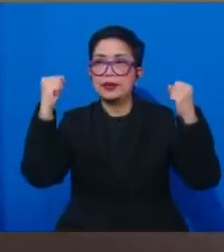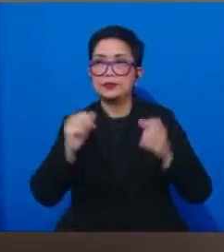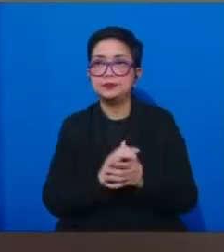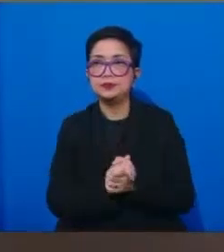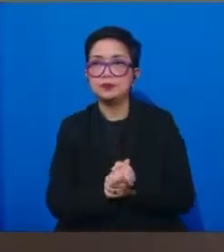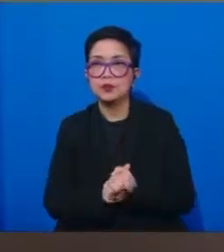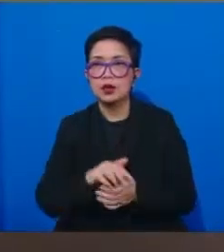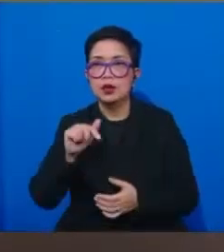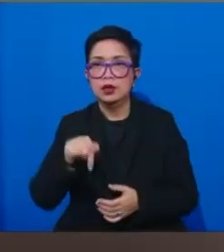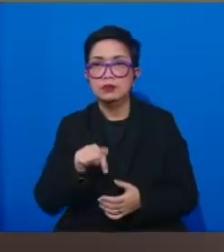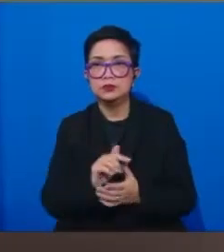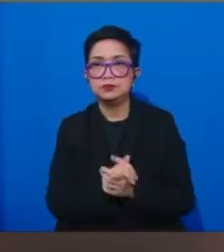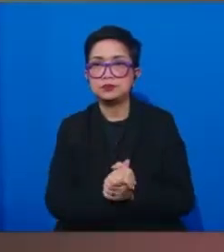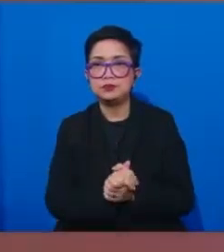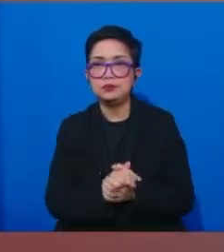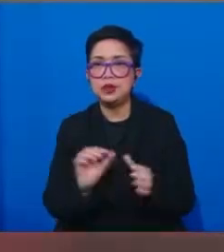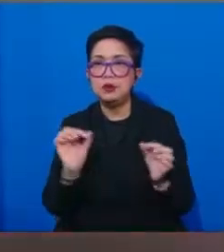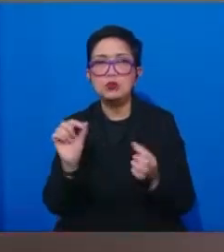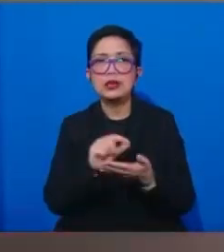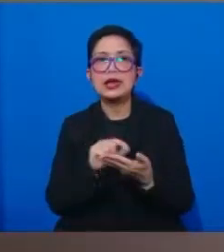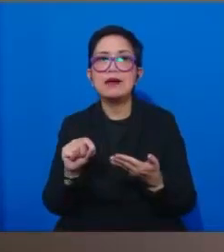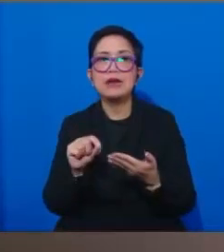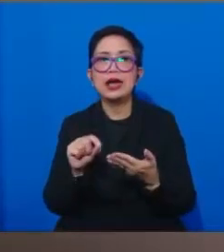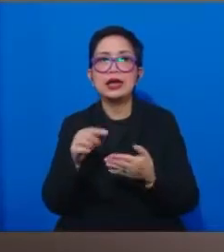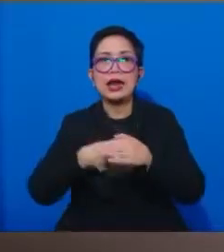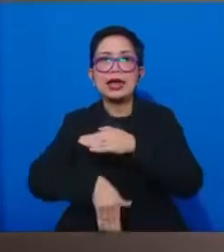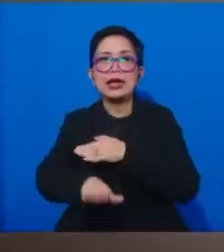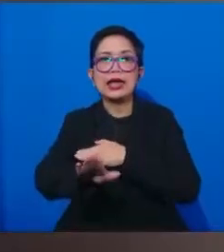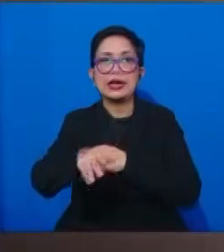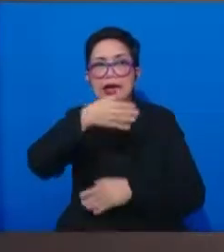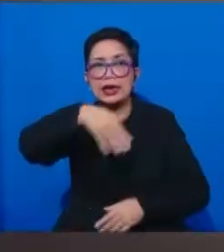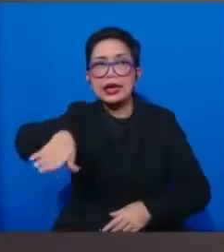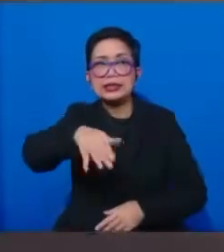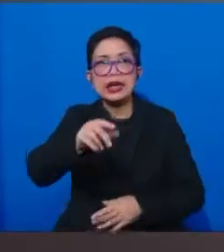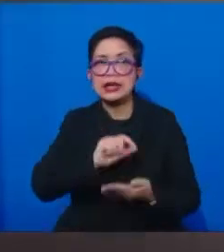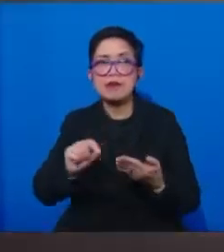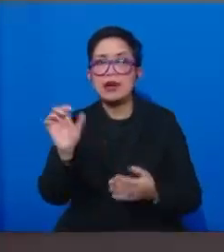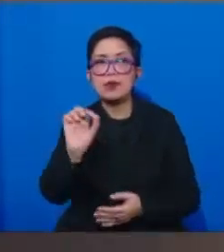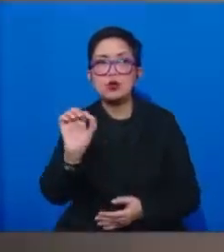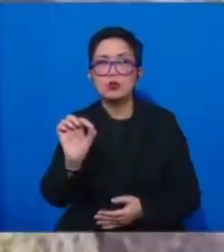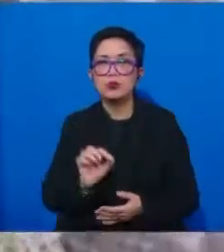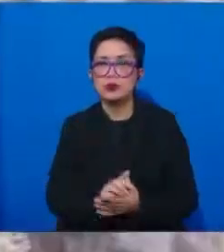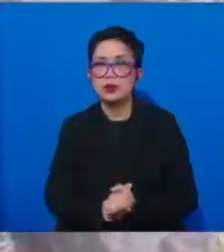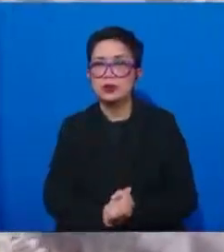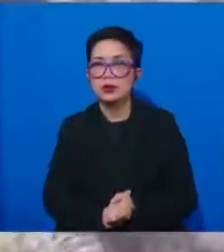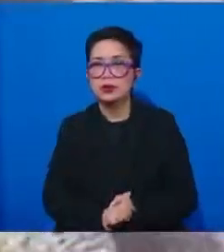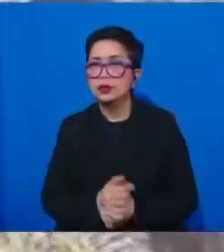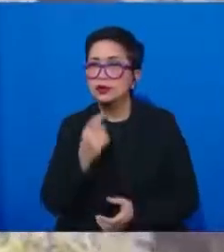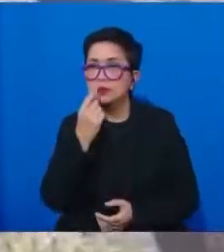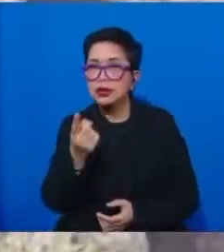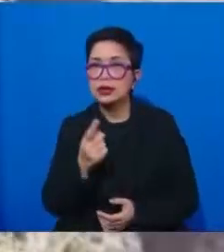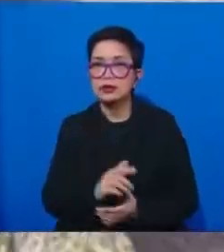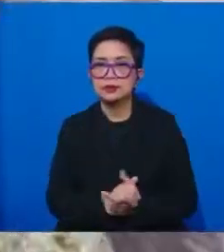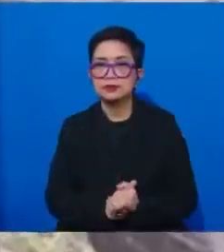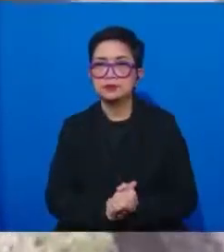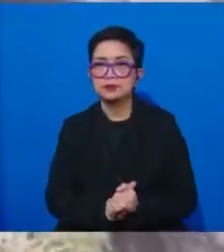pihak TNTN belum memberikan nama untuk anak gajah ini. Kepala Balai TNTN Heru Sukmantoro mengatakan pada Jumat sore